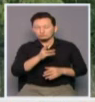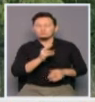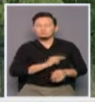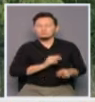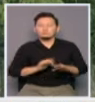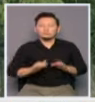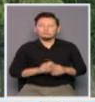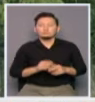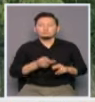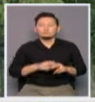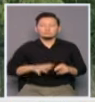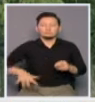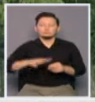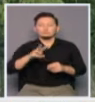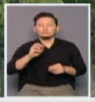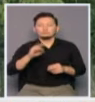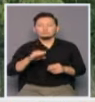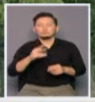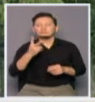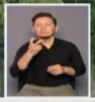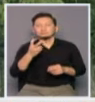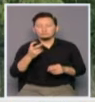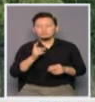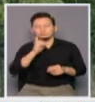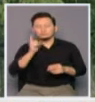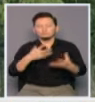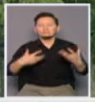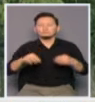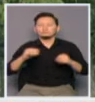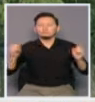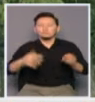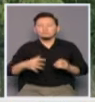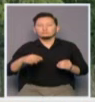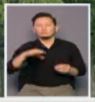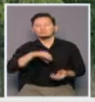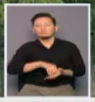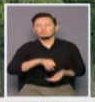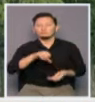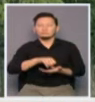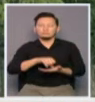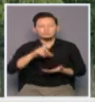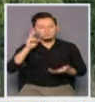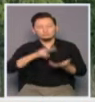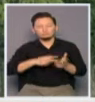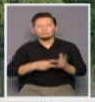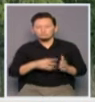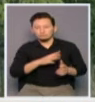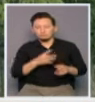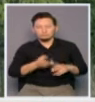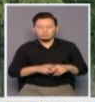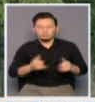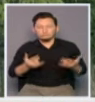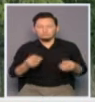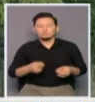Мақат ауданы бойынша 200 сарбазды осы жасыл ел жасағына қамту жоспарланған болса, күні